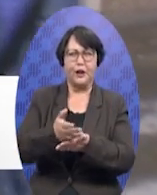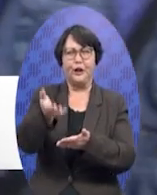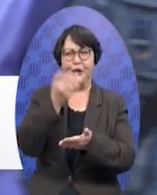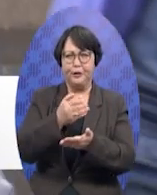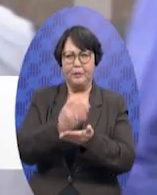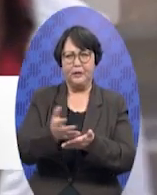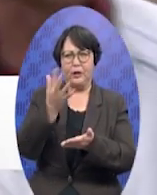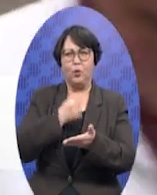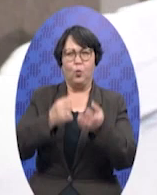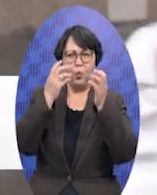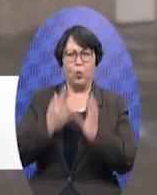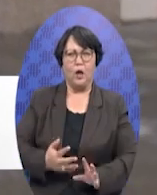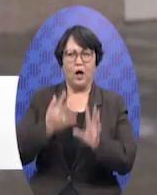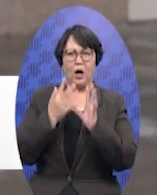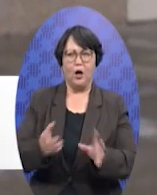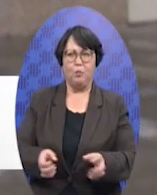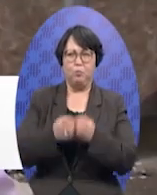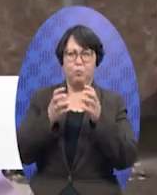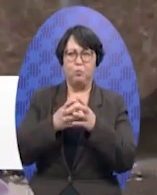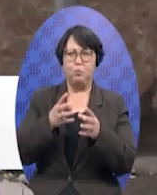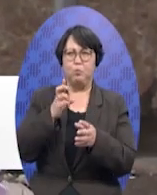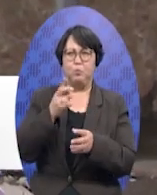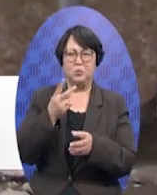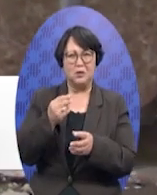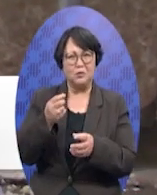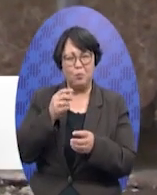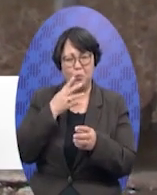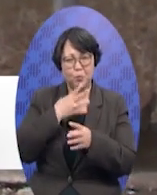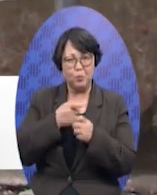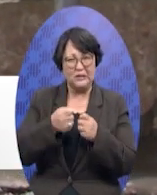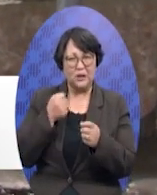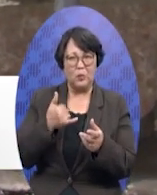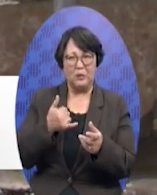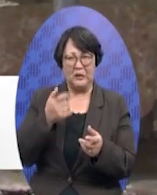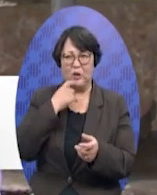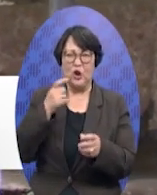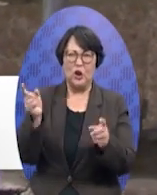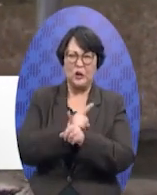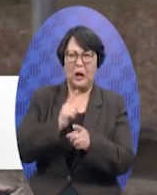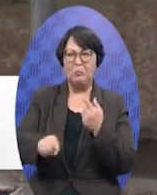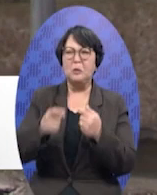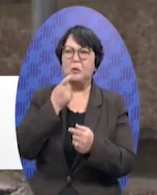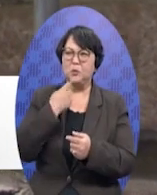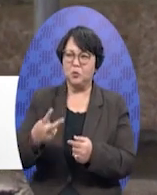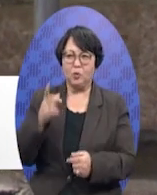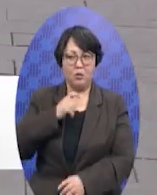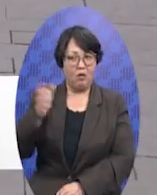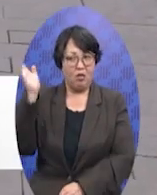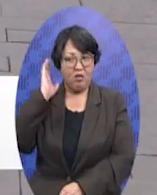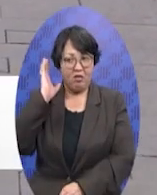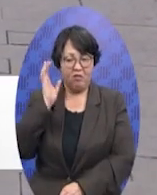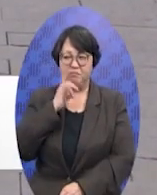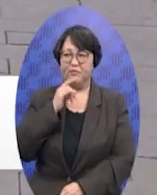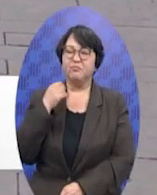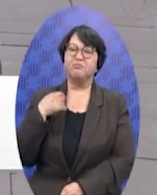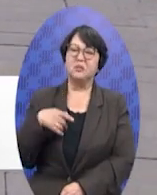Байж байгаа л ирдэг тэгээд бүтж байгаа юм байдгүй юм байна. Мэдхгүй ер нь хөөцөлтүүд бол хэцүү л гэдэг юм билээ шүү дээ. Хөөхтүүд хүмүүсээс сонсож байгаа тий. Иргэд